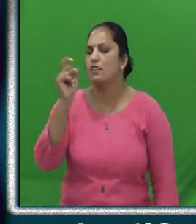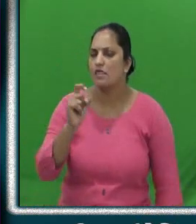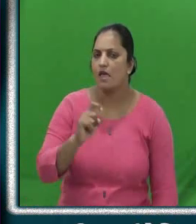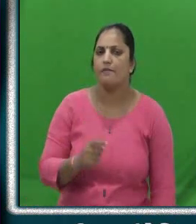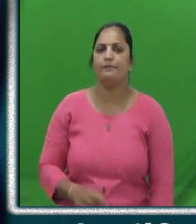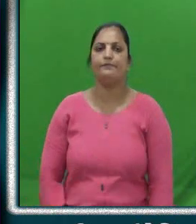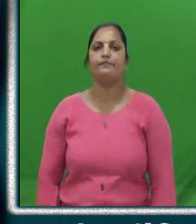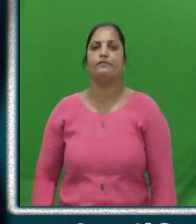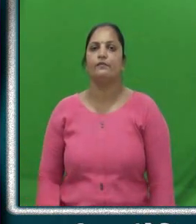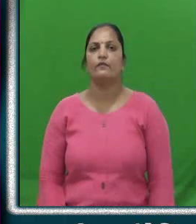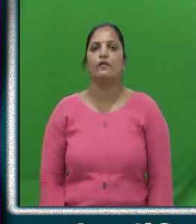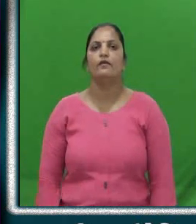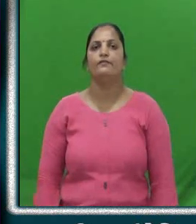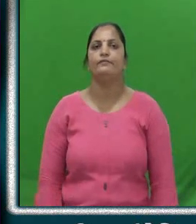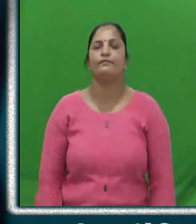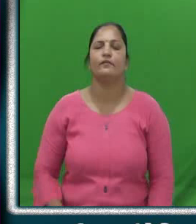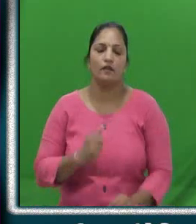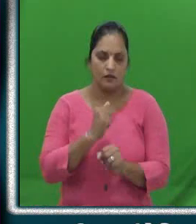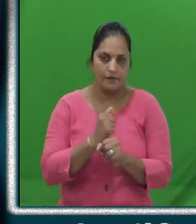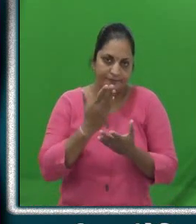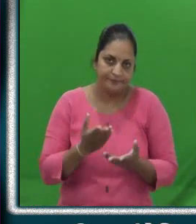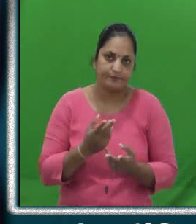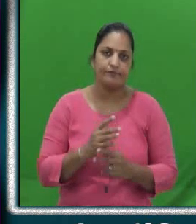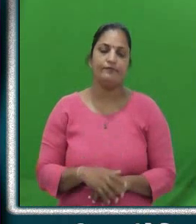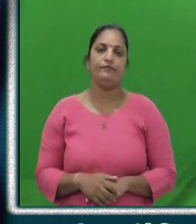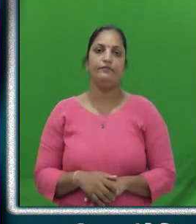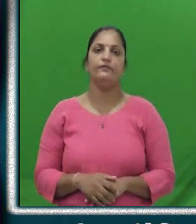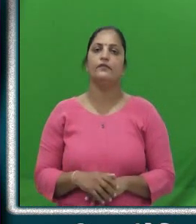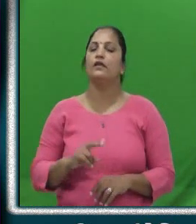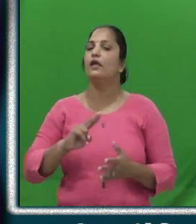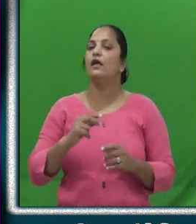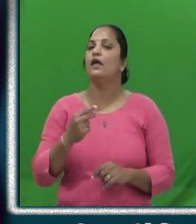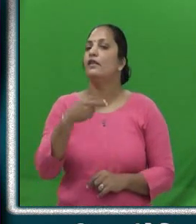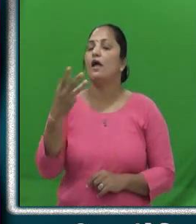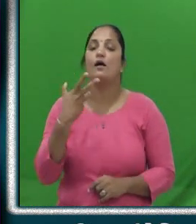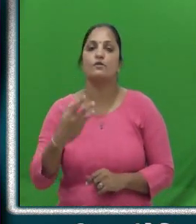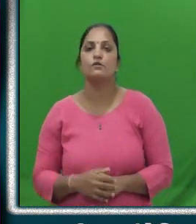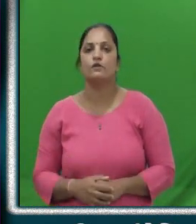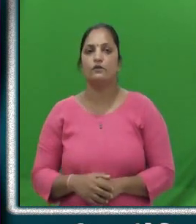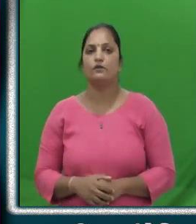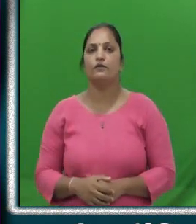NGO નેમ NGO નું કહી દીધું તું નોન ગવર્મેન્ટલ ઓર્ગેનાઇઝેશન શું નામ હતું